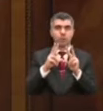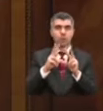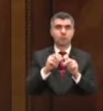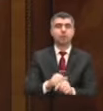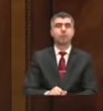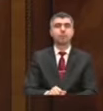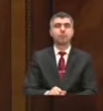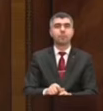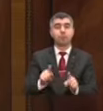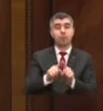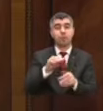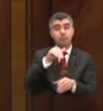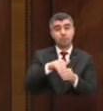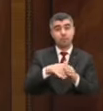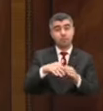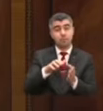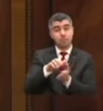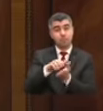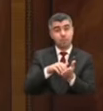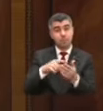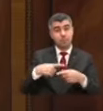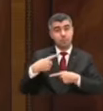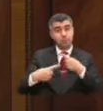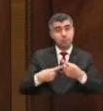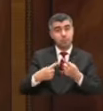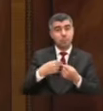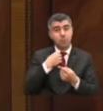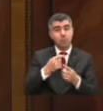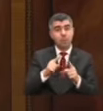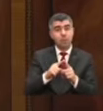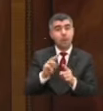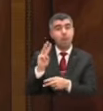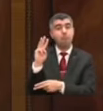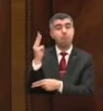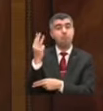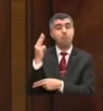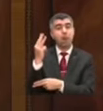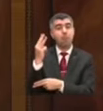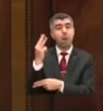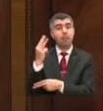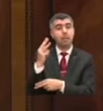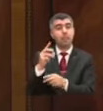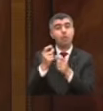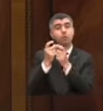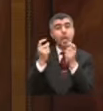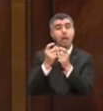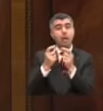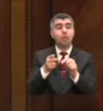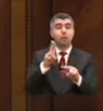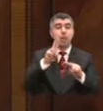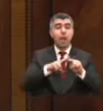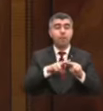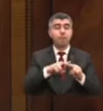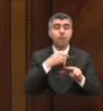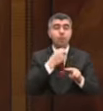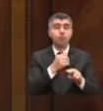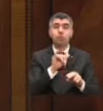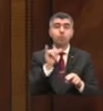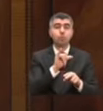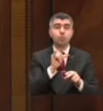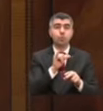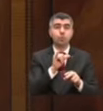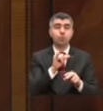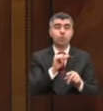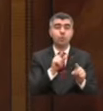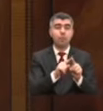الاستاذ من البام يمكن لك تسول احد النواب ديالكم راه كان مسؤول في الاسامير ويقول لك التفاصيل كيفاش وقعت الاسامير حتى ولات